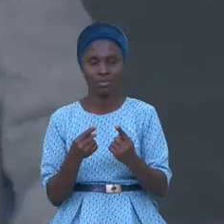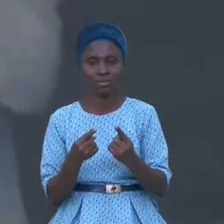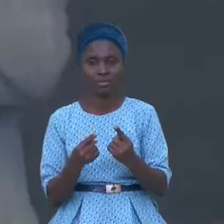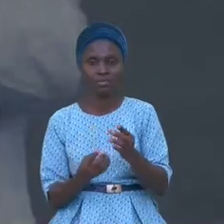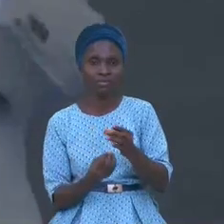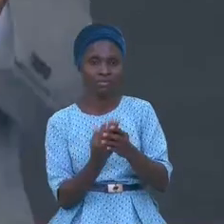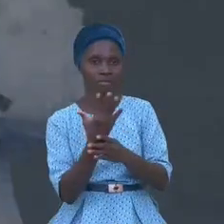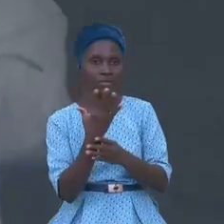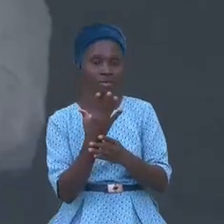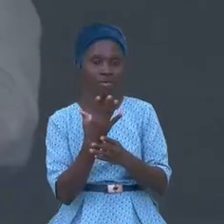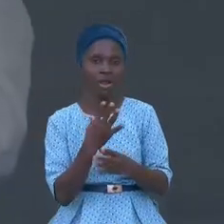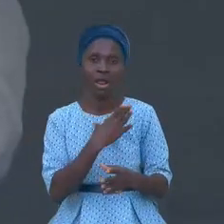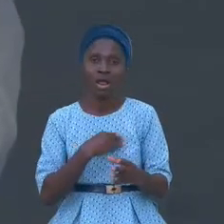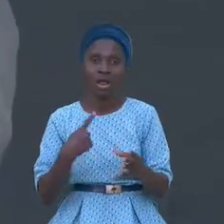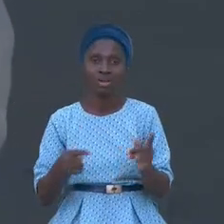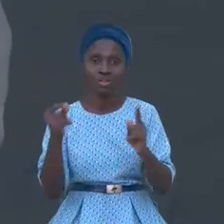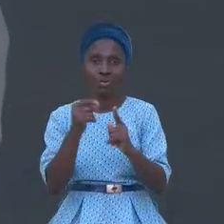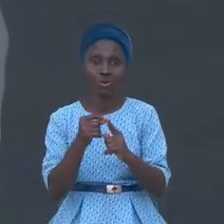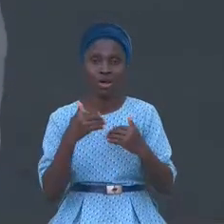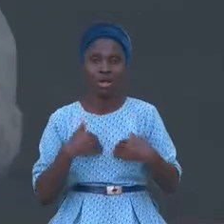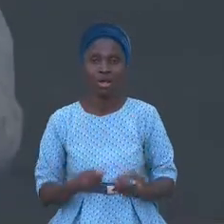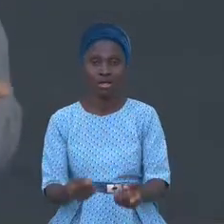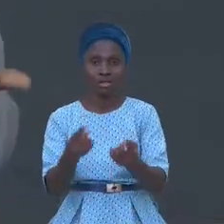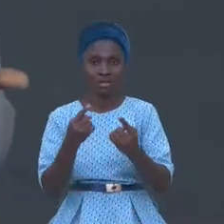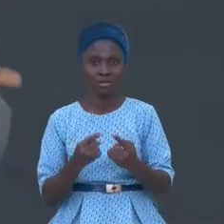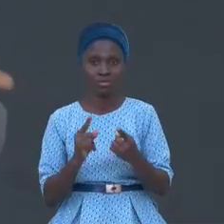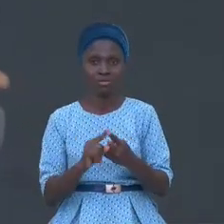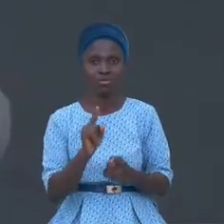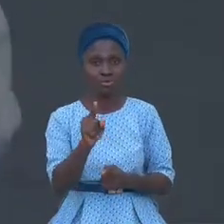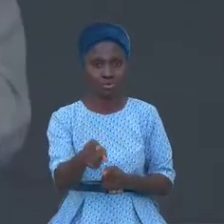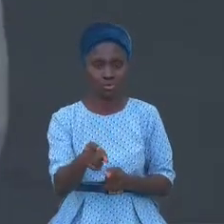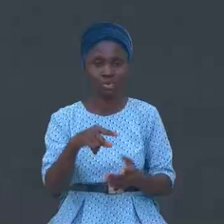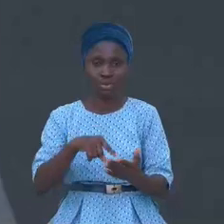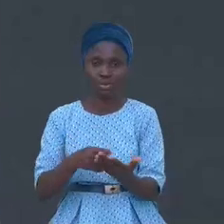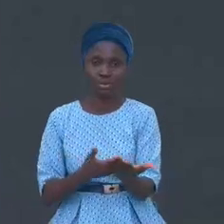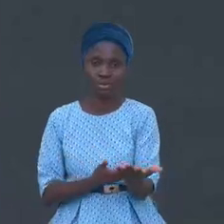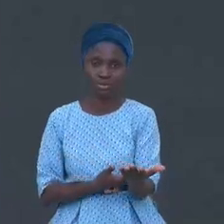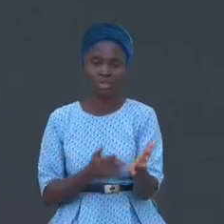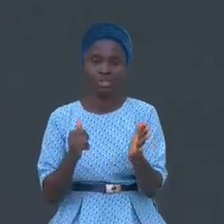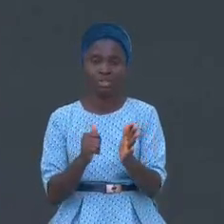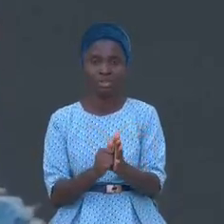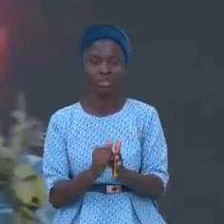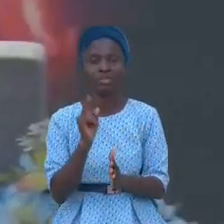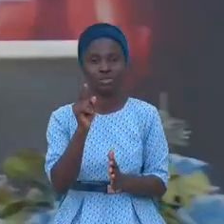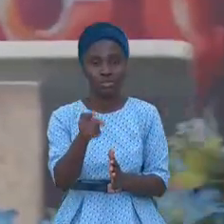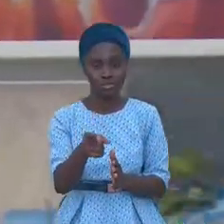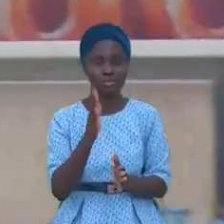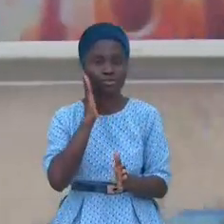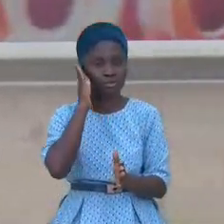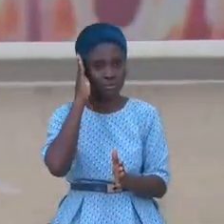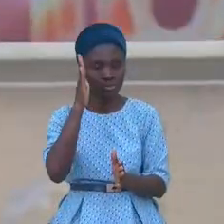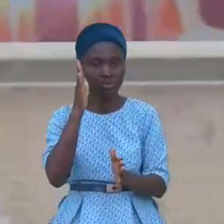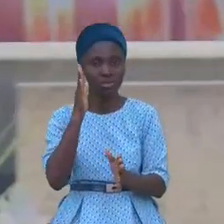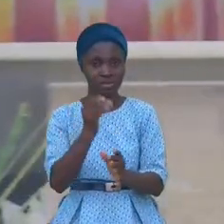la parole est sortie et était parvenue, même ce matin, que tu dois avoir